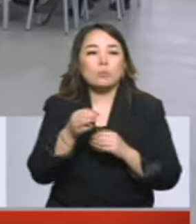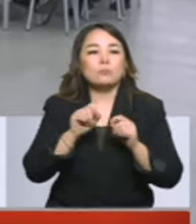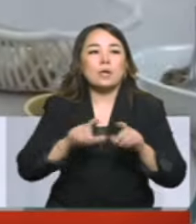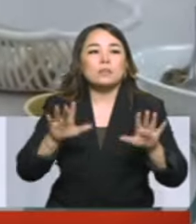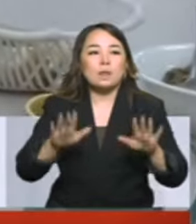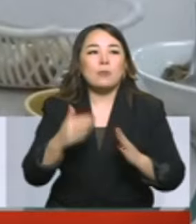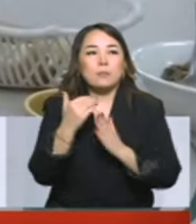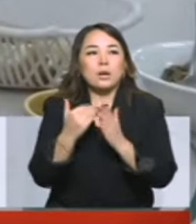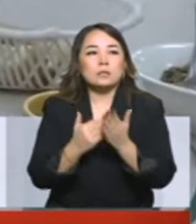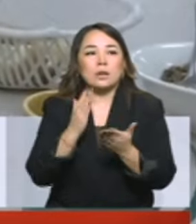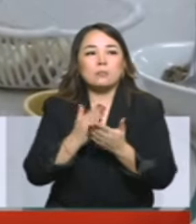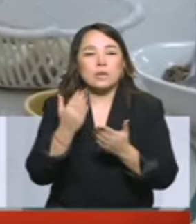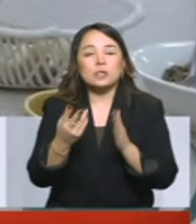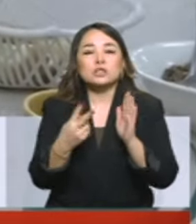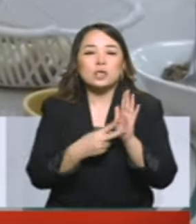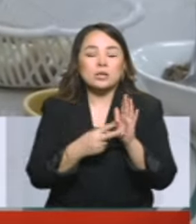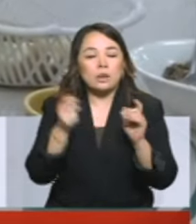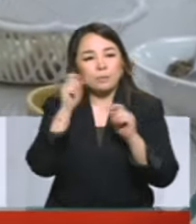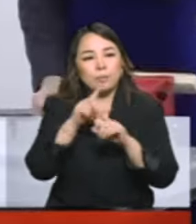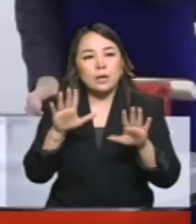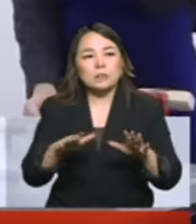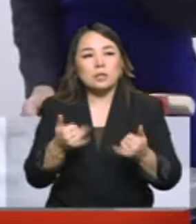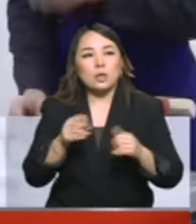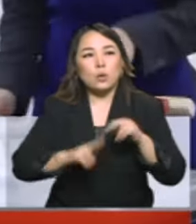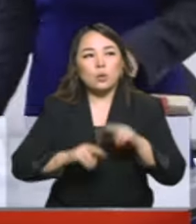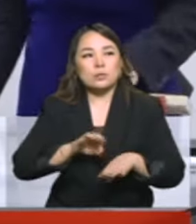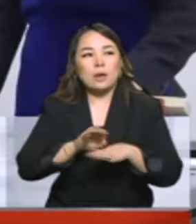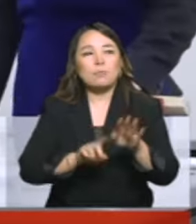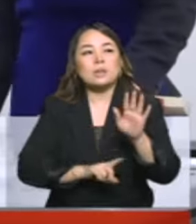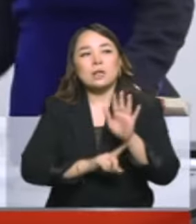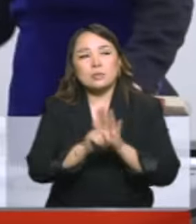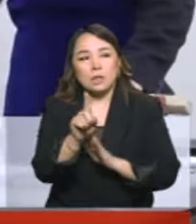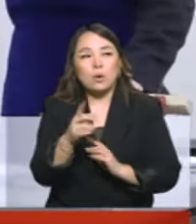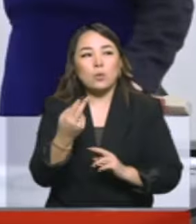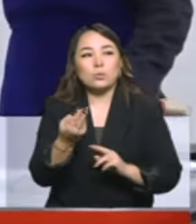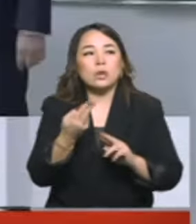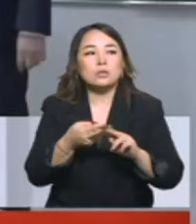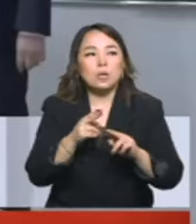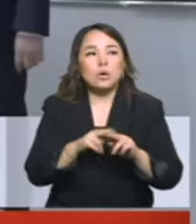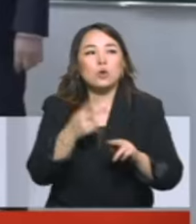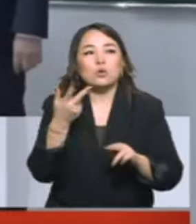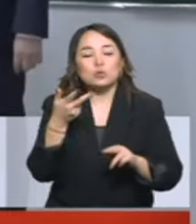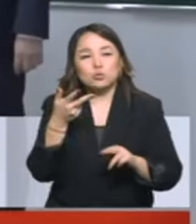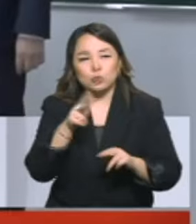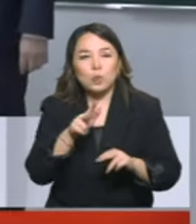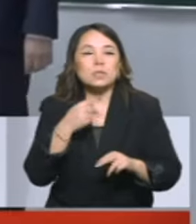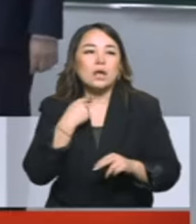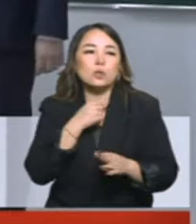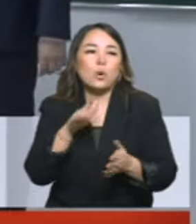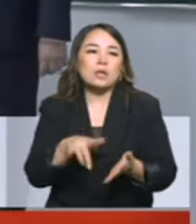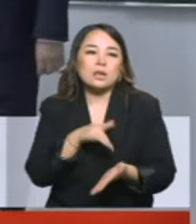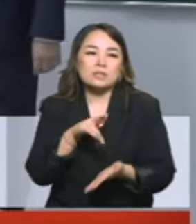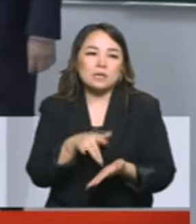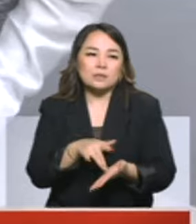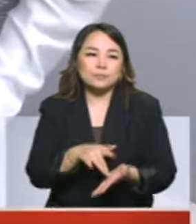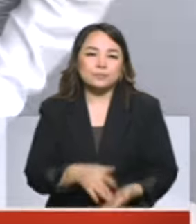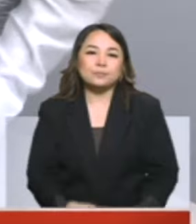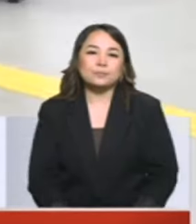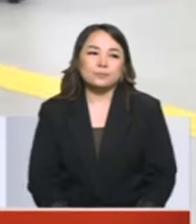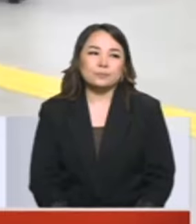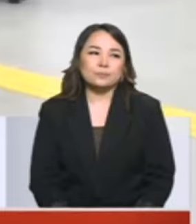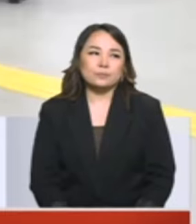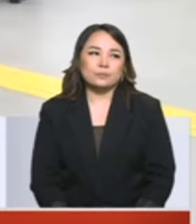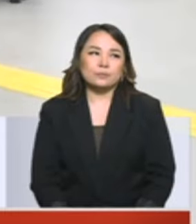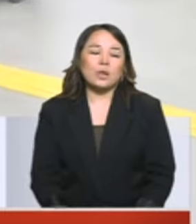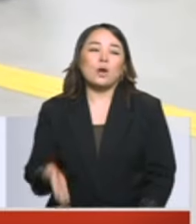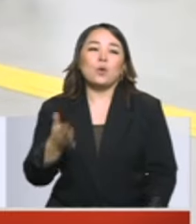мектеп бағдарламасымен жеті білім шаңырағының құрылысы басталды. Оның үшеуі Талдықорған қаласында. Қуанышымызда